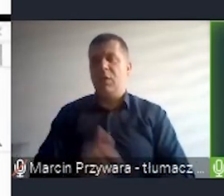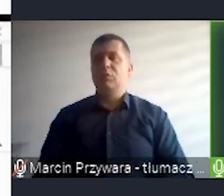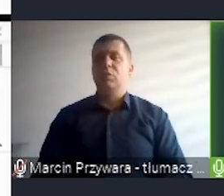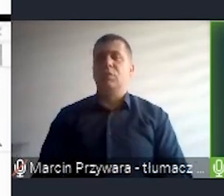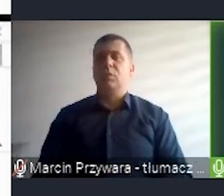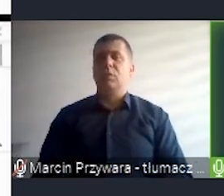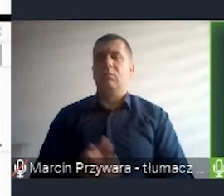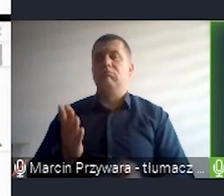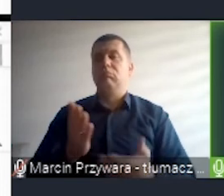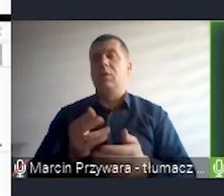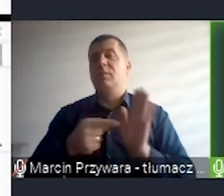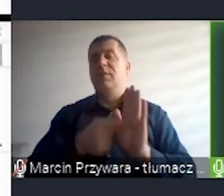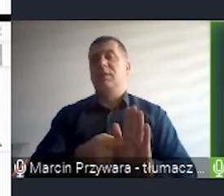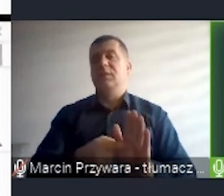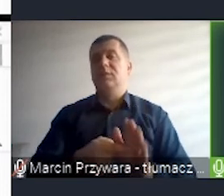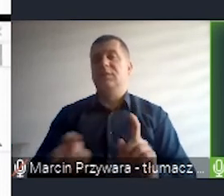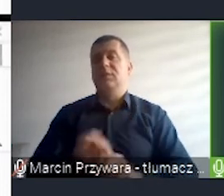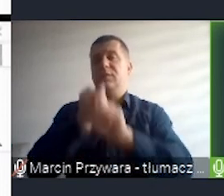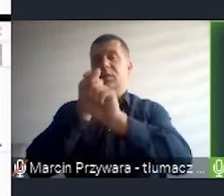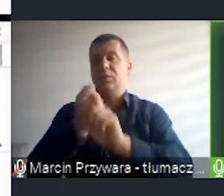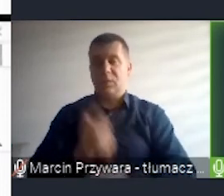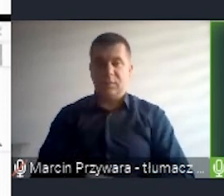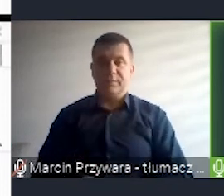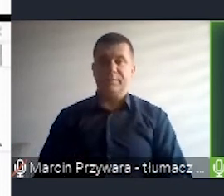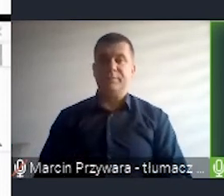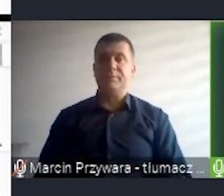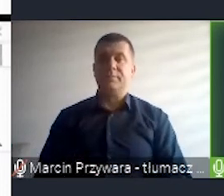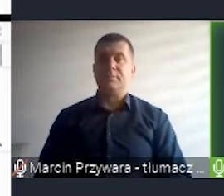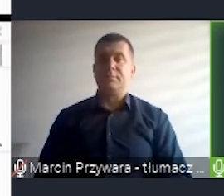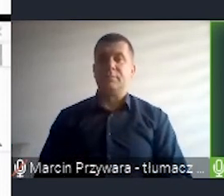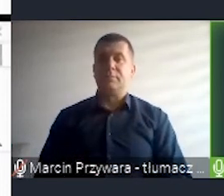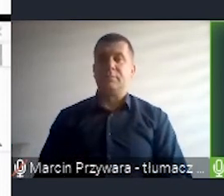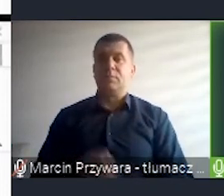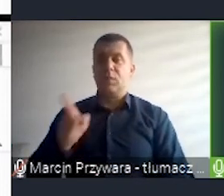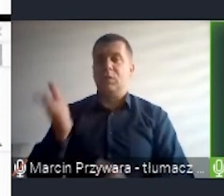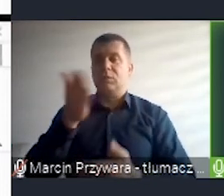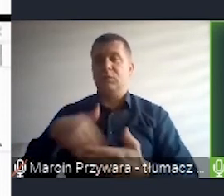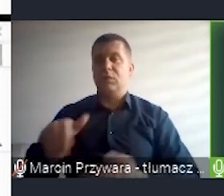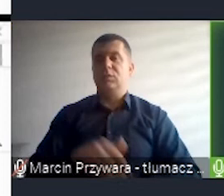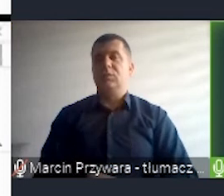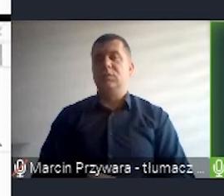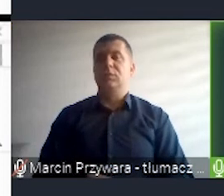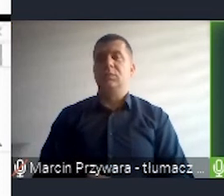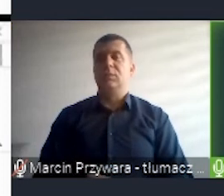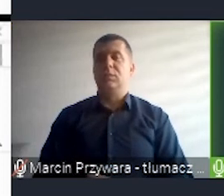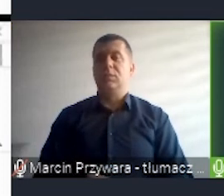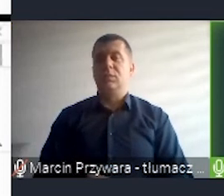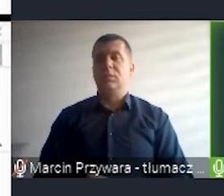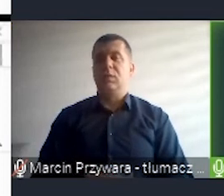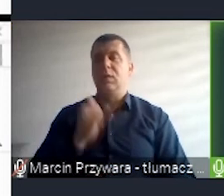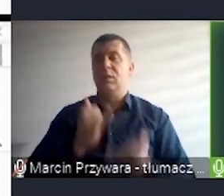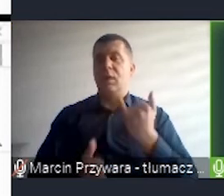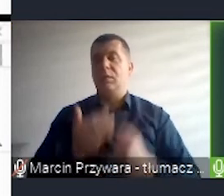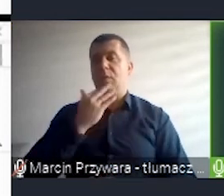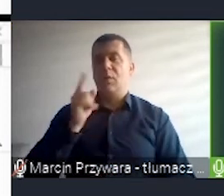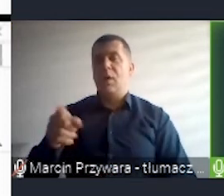bo wytyczne czasowo zawieszone, w tej części oczywiście. Więc jeżeli mówimy